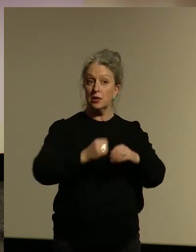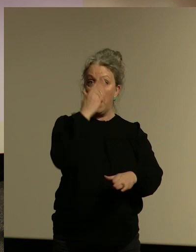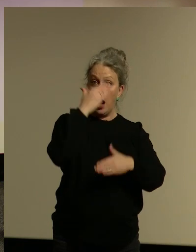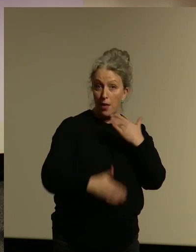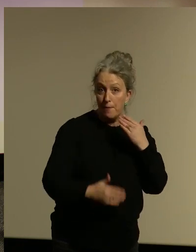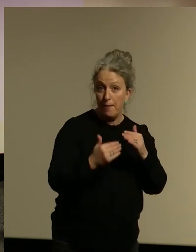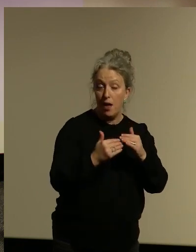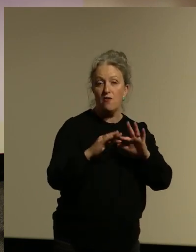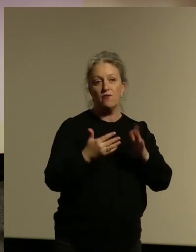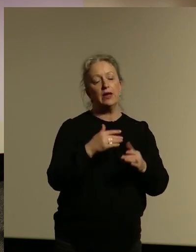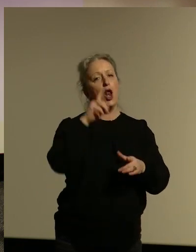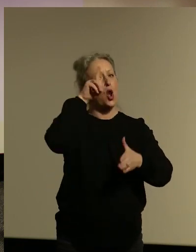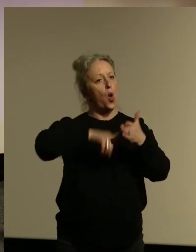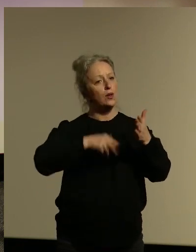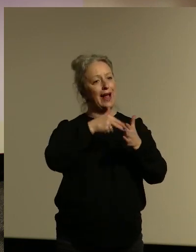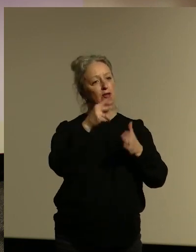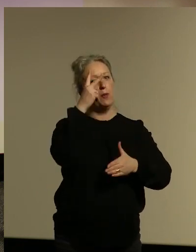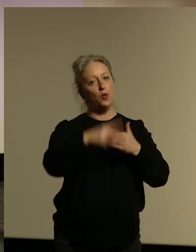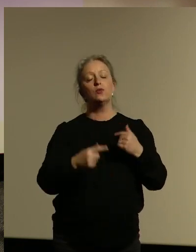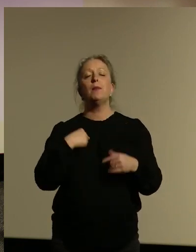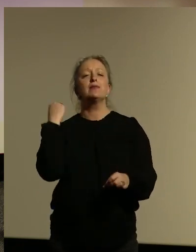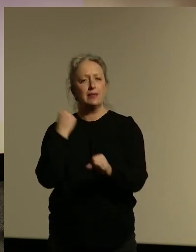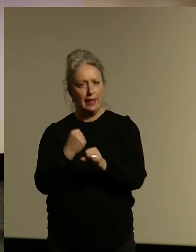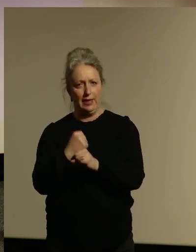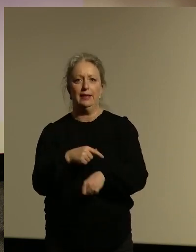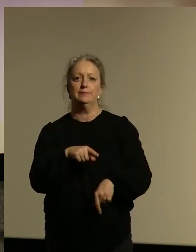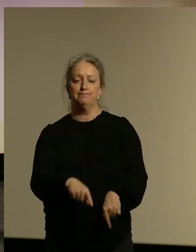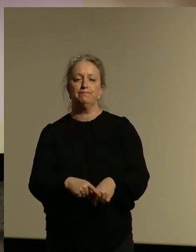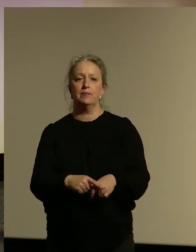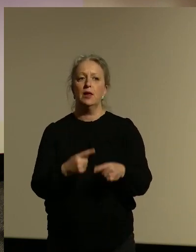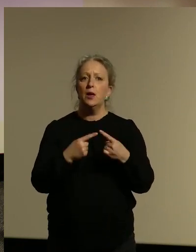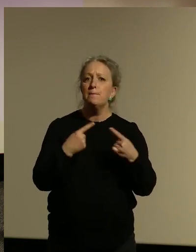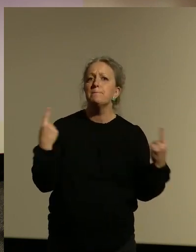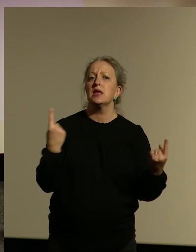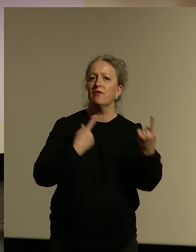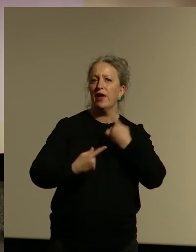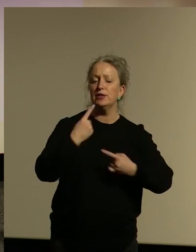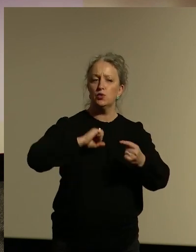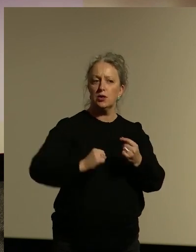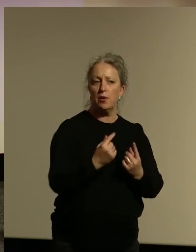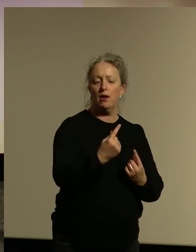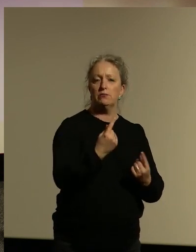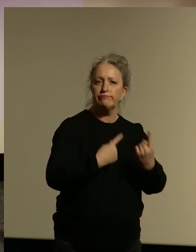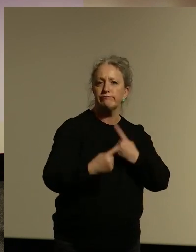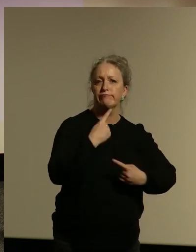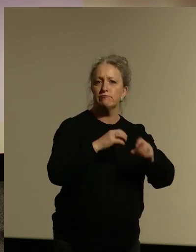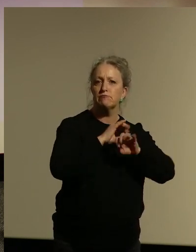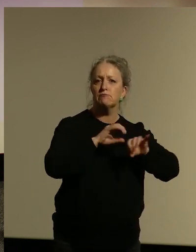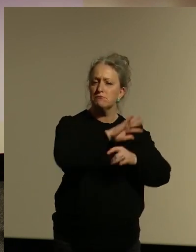muutust käitumises. Ja seda ma ka tegin. Pärast pikka vestlust olime sõbraga kõik selgeks